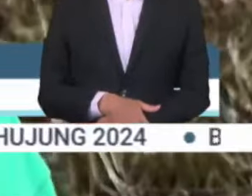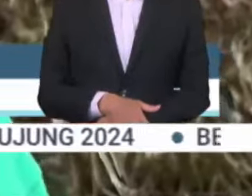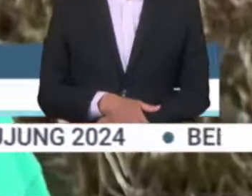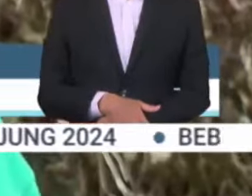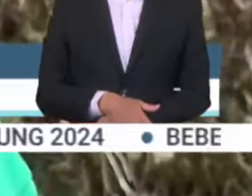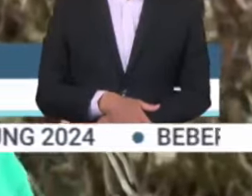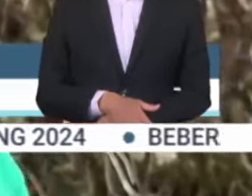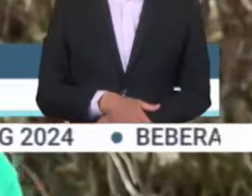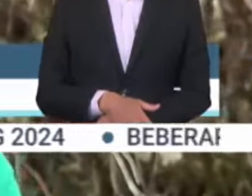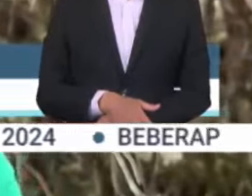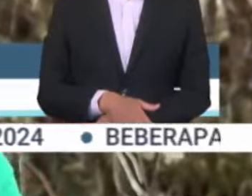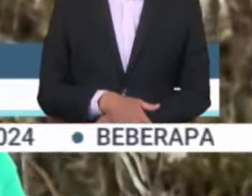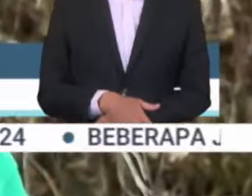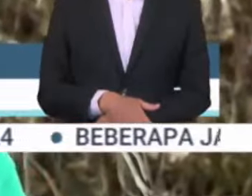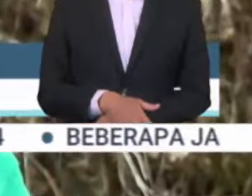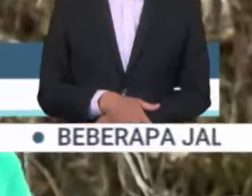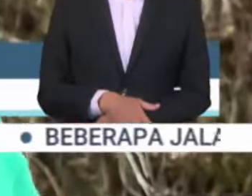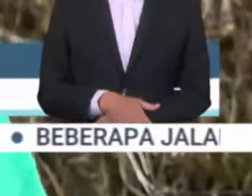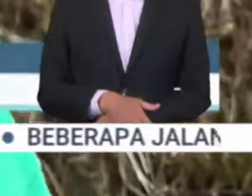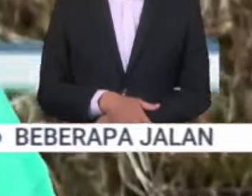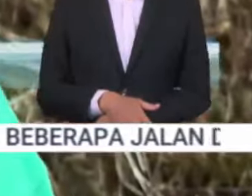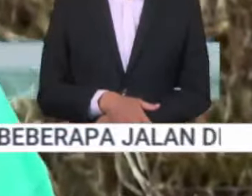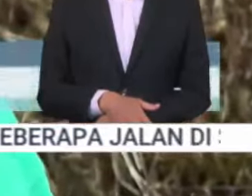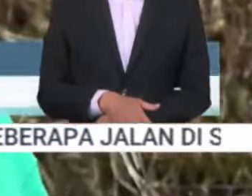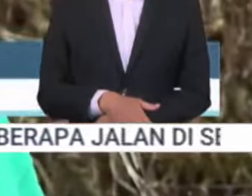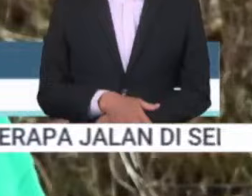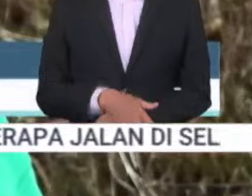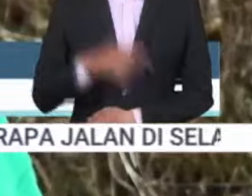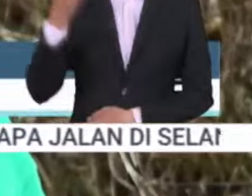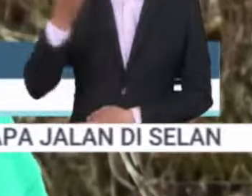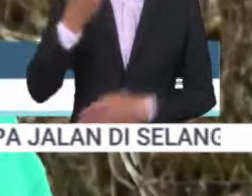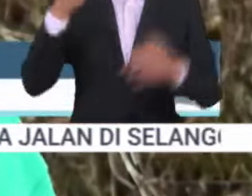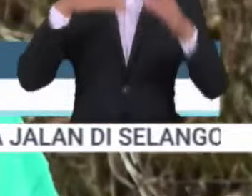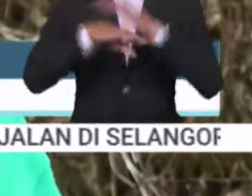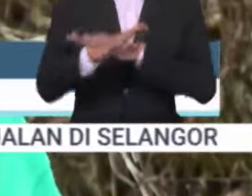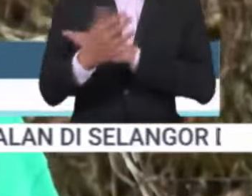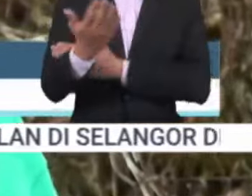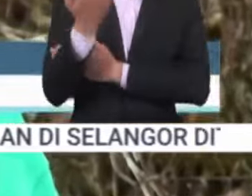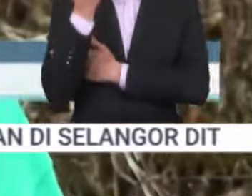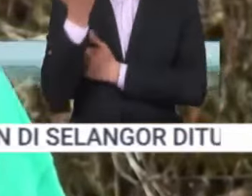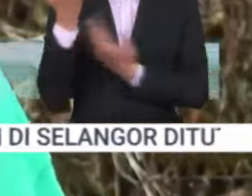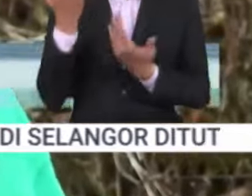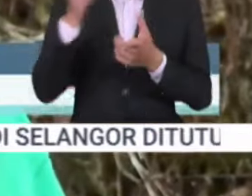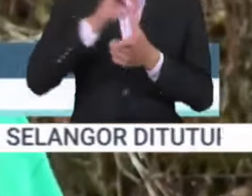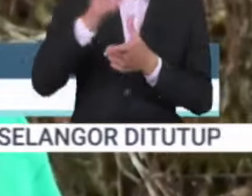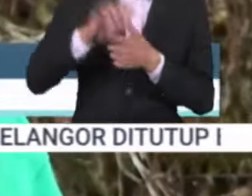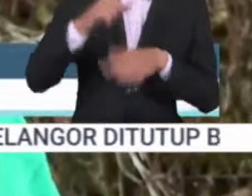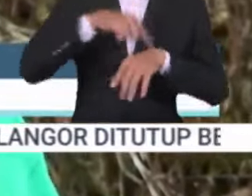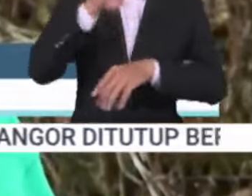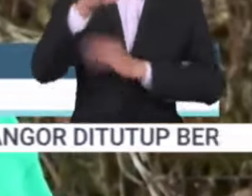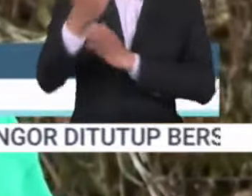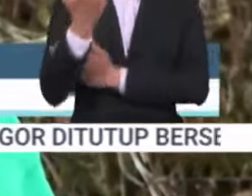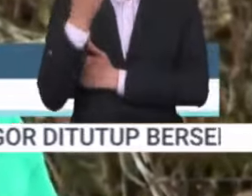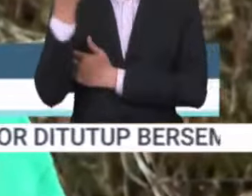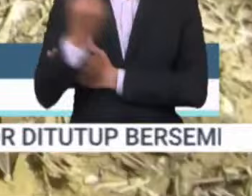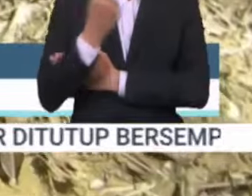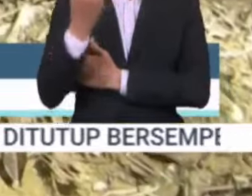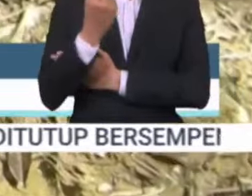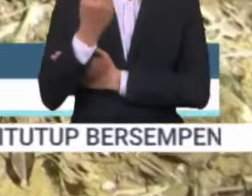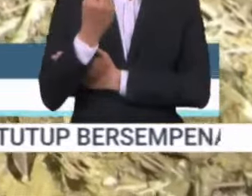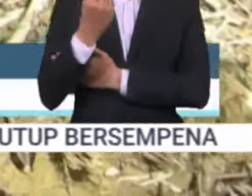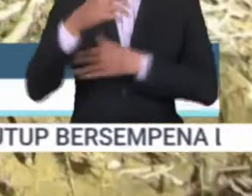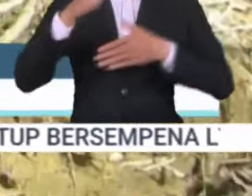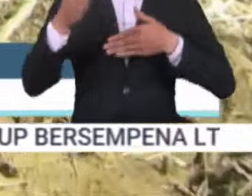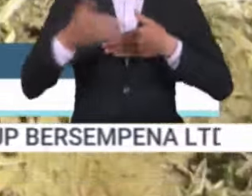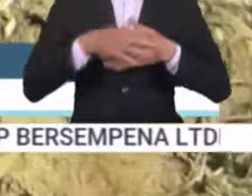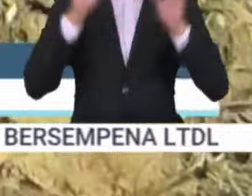Dia masuk ke bulan ni, dia masuk lewat lah, dia takut. Biasa dia masuk lepas subuh. Ataupun masuk pukul 4 pagi. Dia balik mentah pun